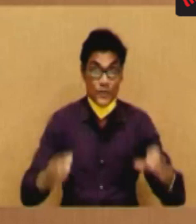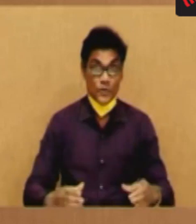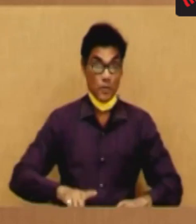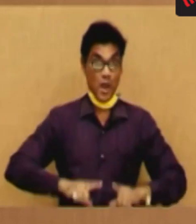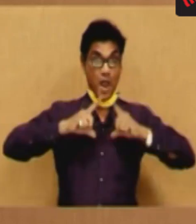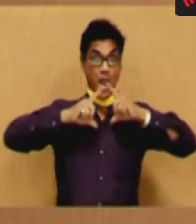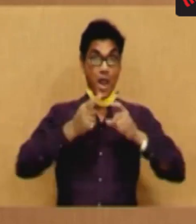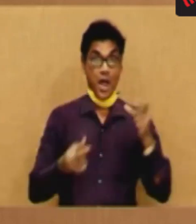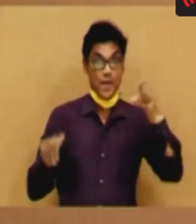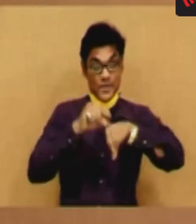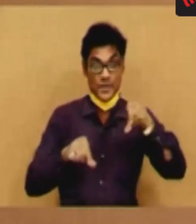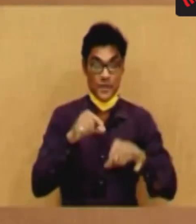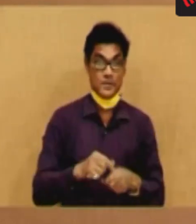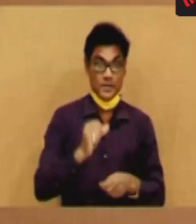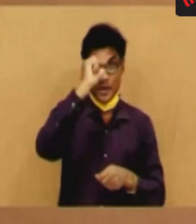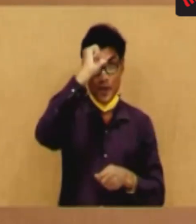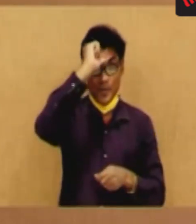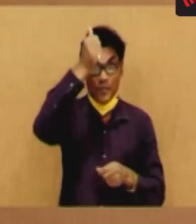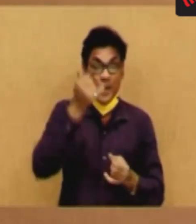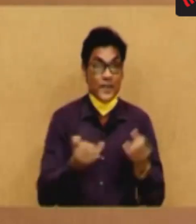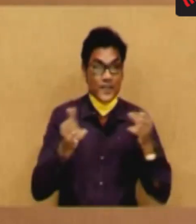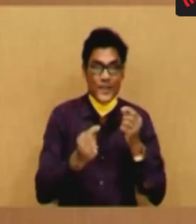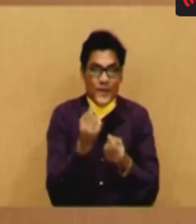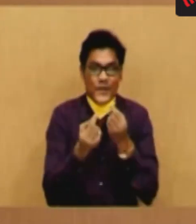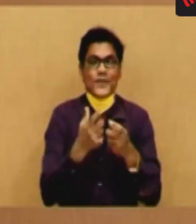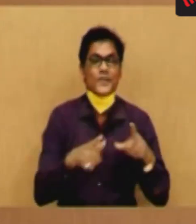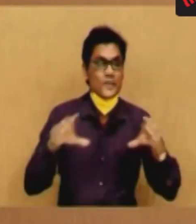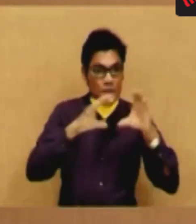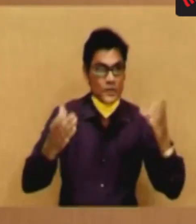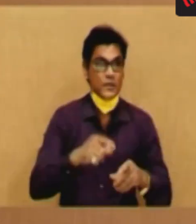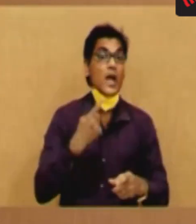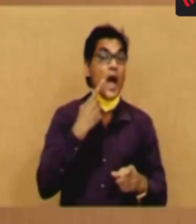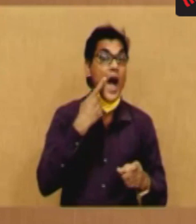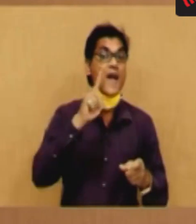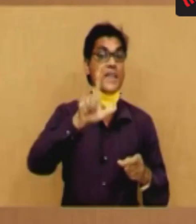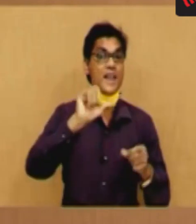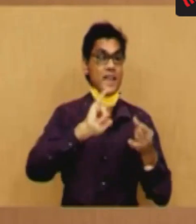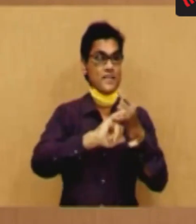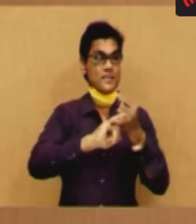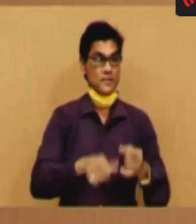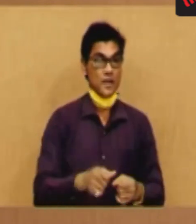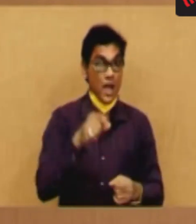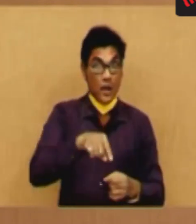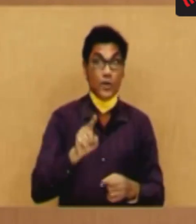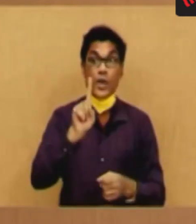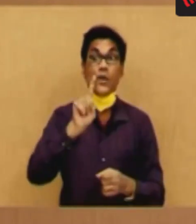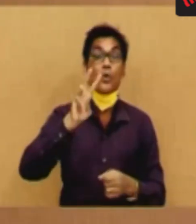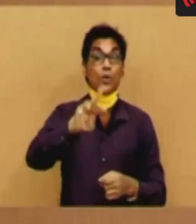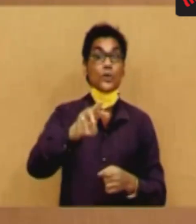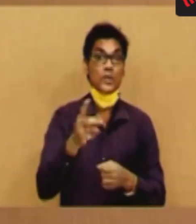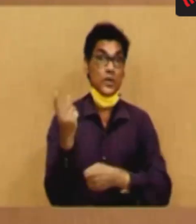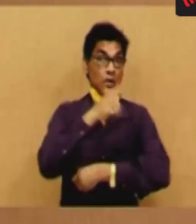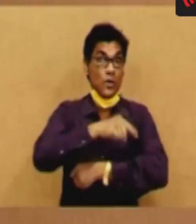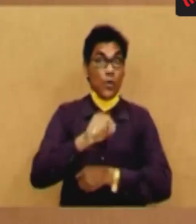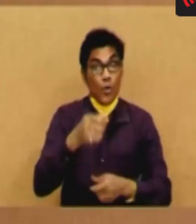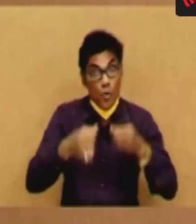भुवनेश्वर भारतीय जीव विज्ञान संस्था अल्प दिन तले दिन को 1000 परीक्षा करी